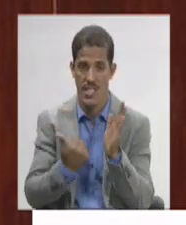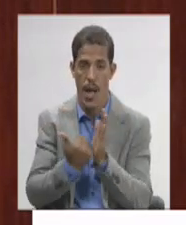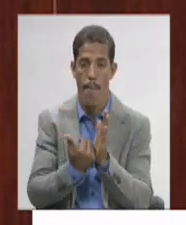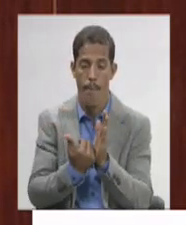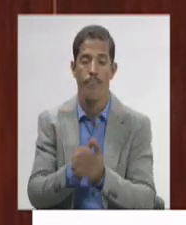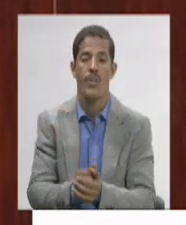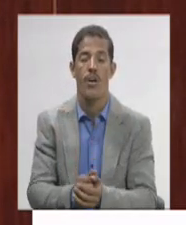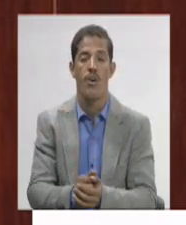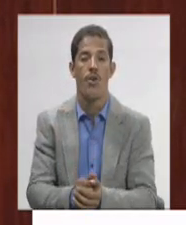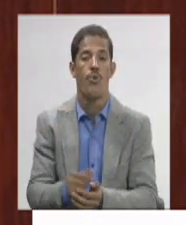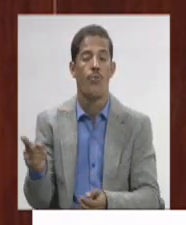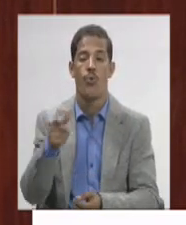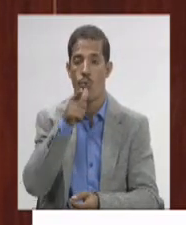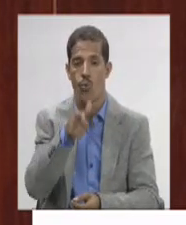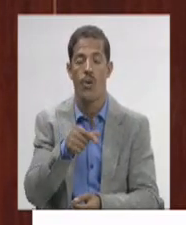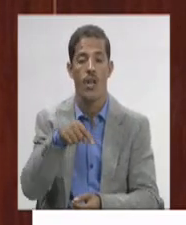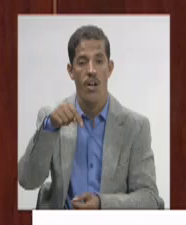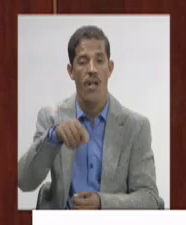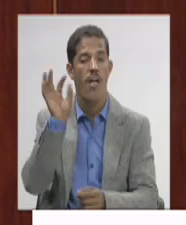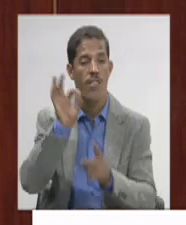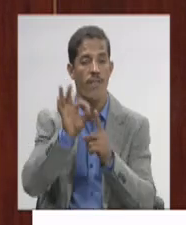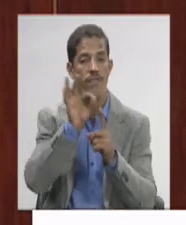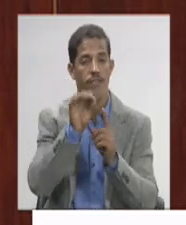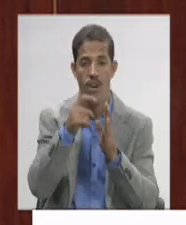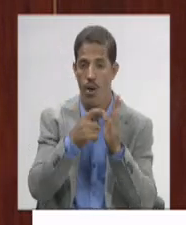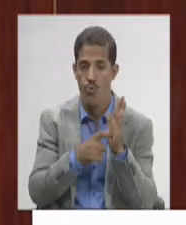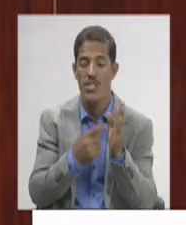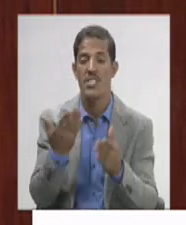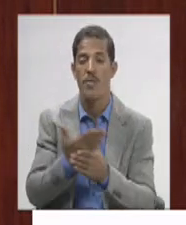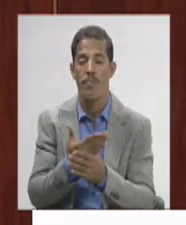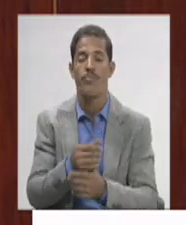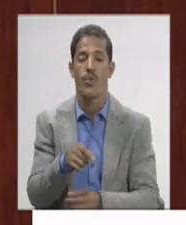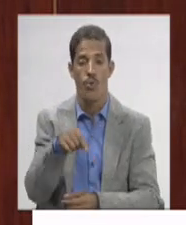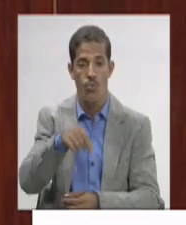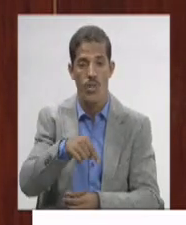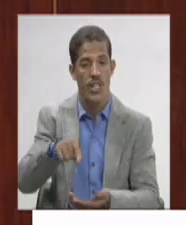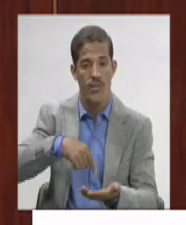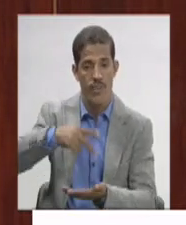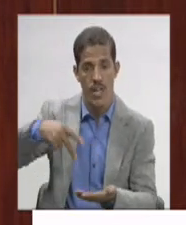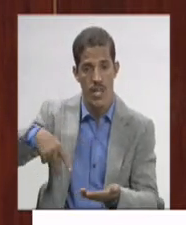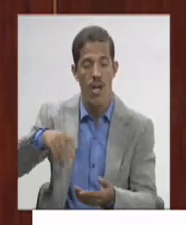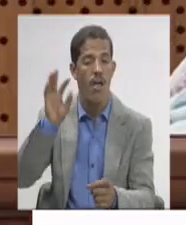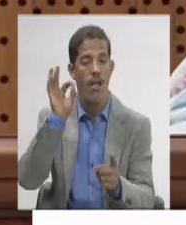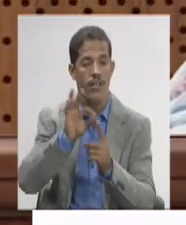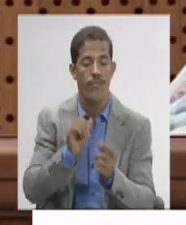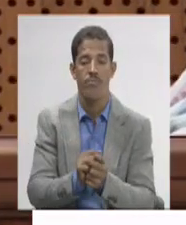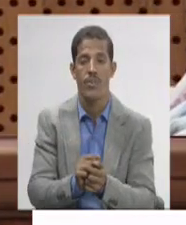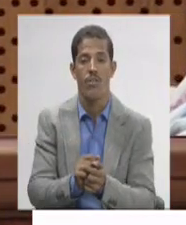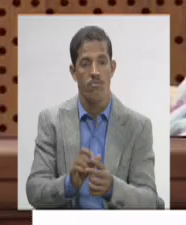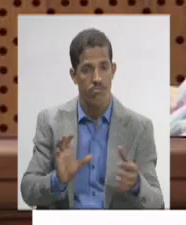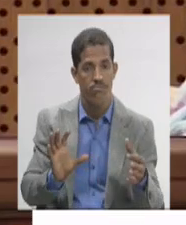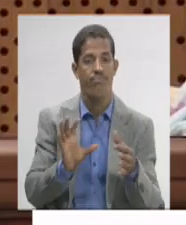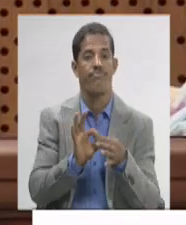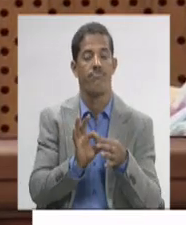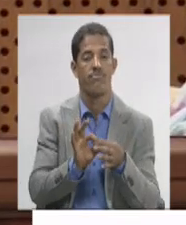دام وكاله بين اهداف مشروع القانون مؤكدا ان الاتفاقيه تهدف الى تعزيز وتوسيع